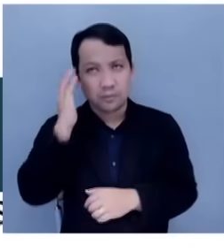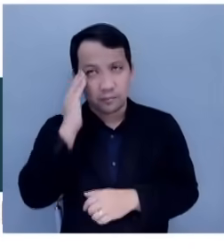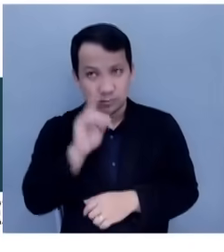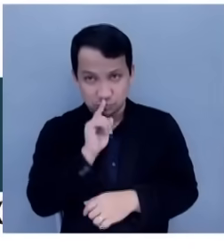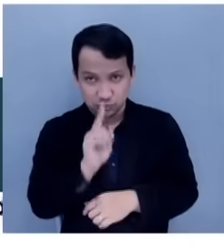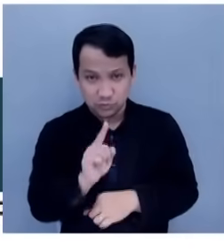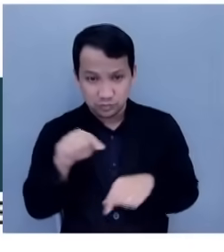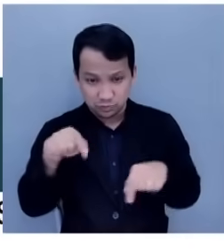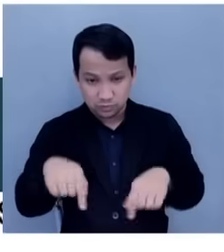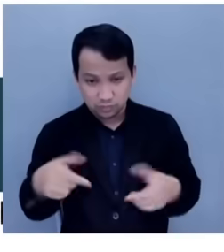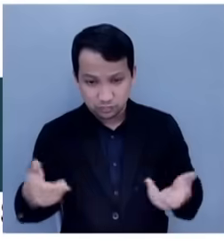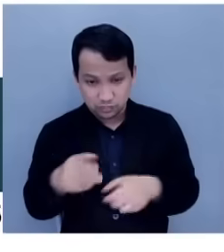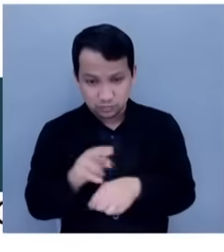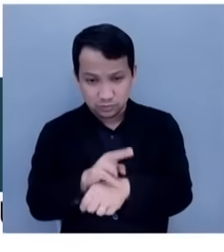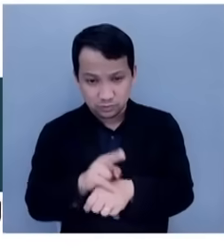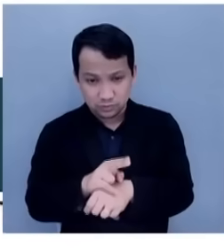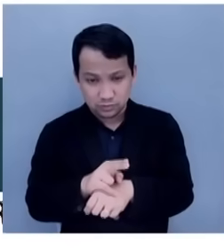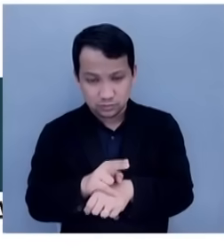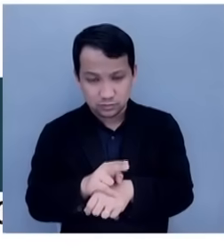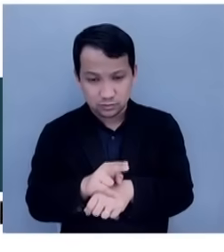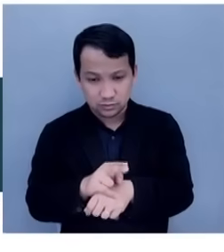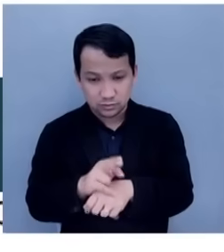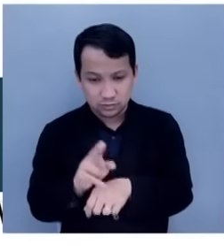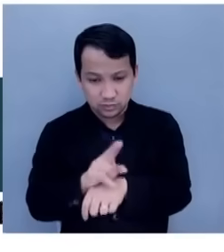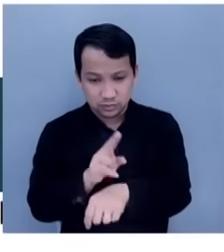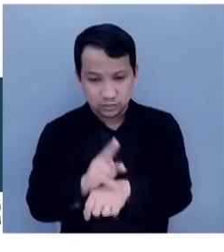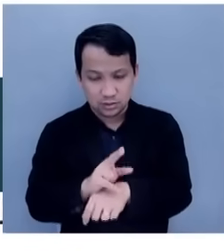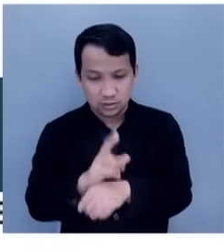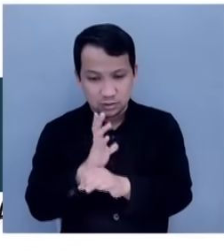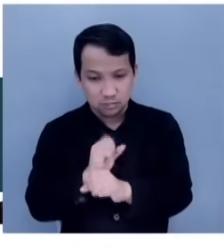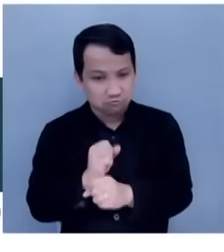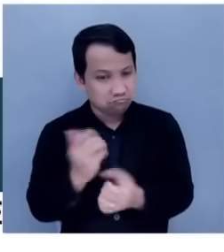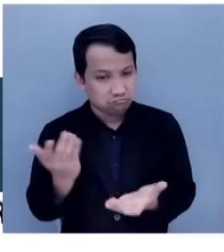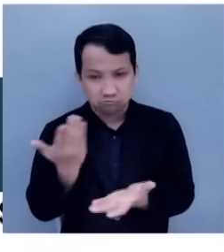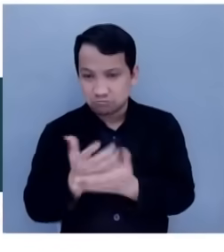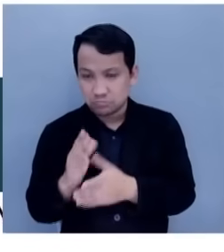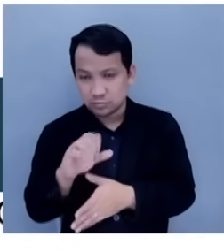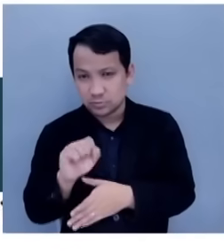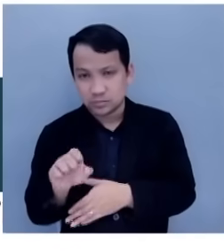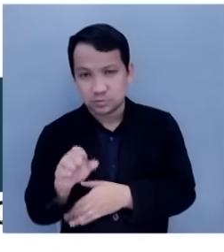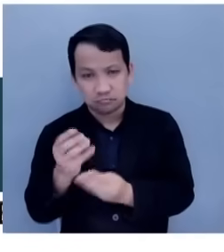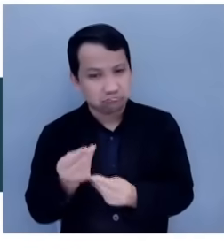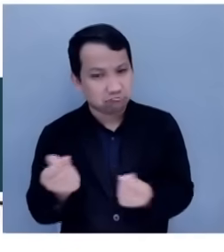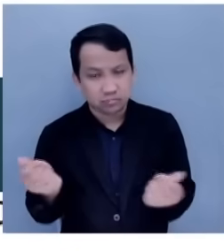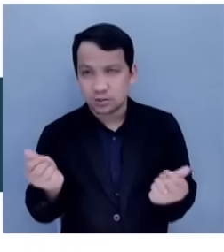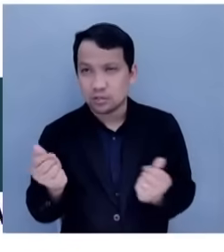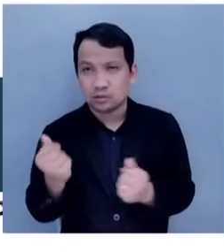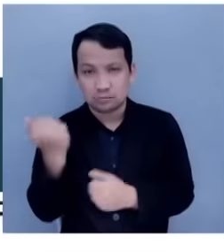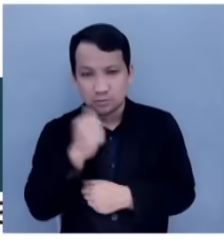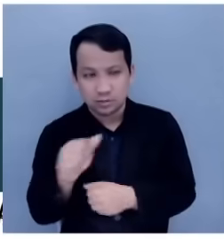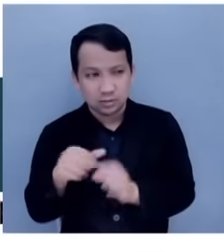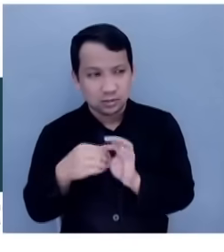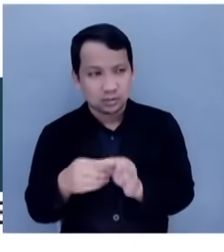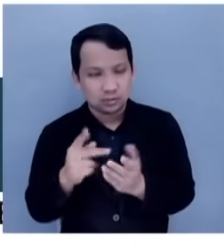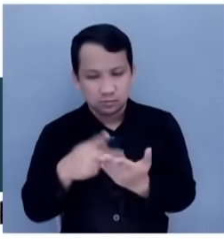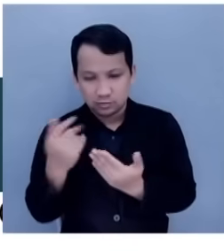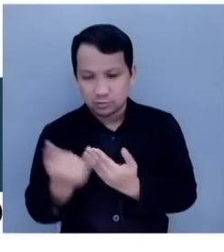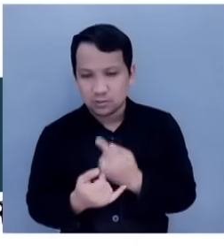ba inilaan? Were there any cases that were resolved? Were there any projects